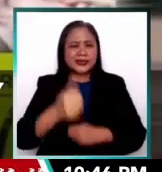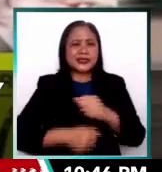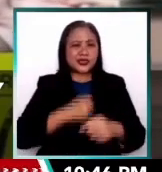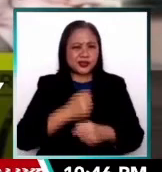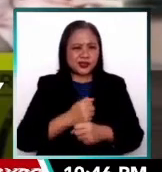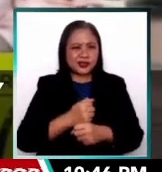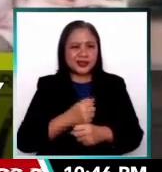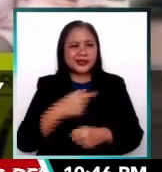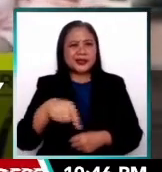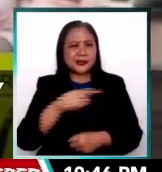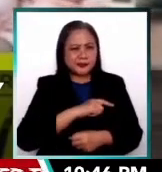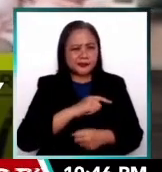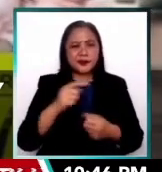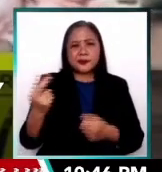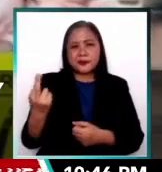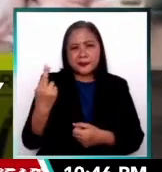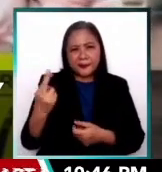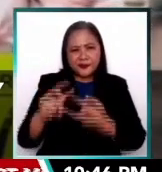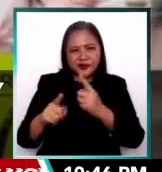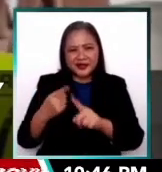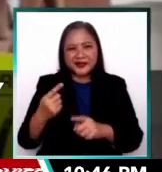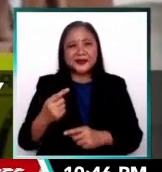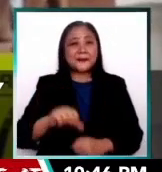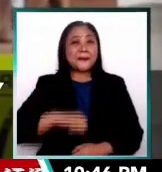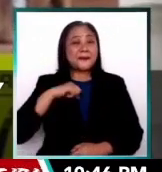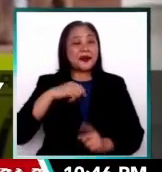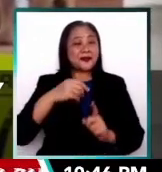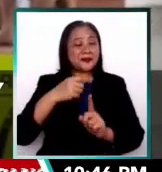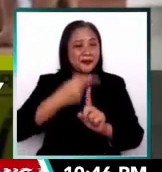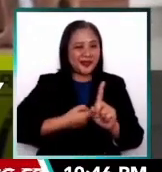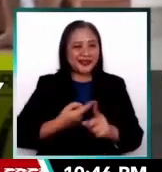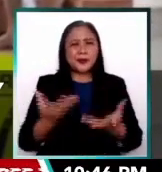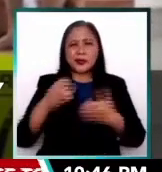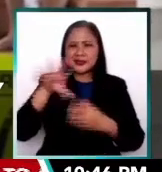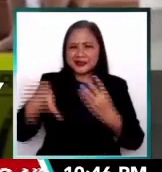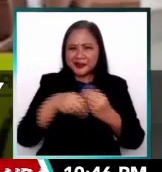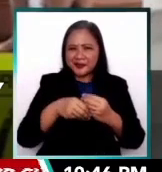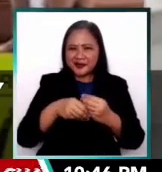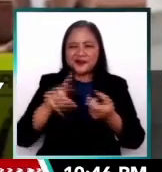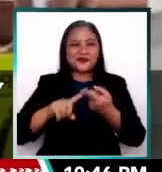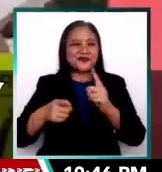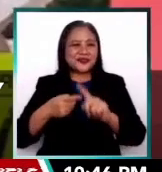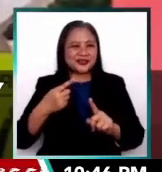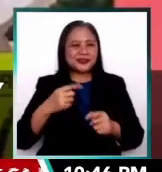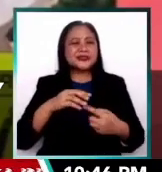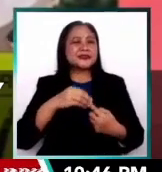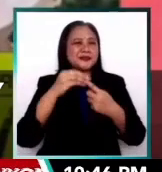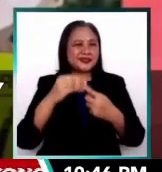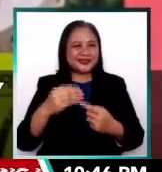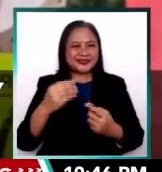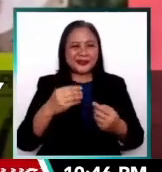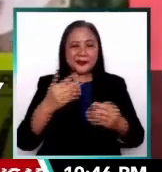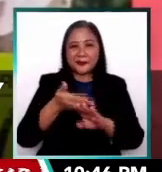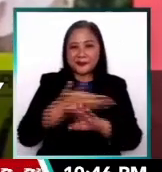kanilang pagkakaibigan at dahil Pride Month naman, gusto nilang isama sila sa kanilang special pre-wedding